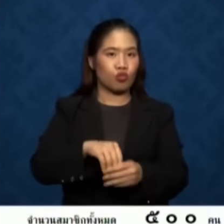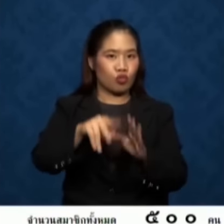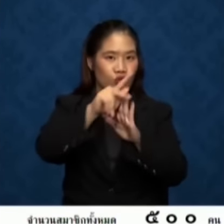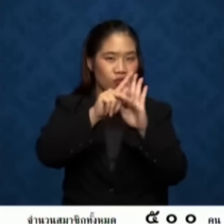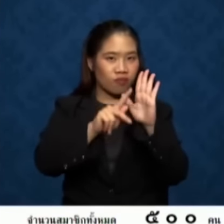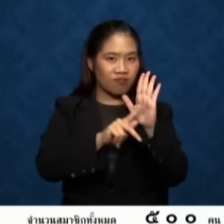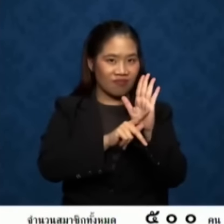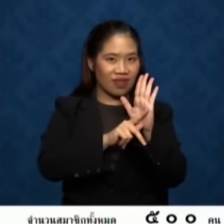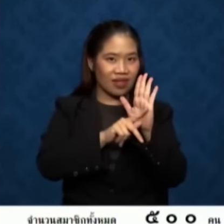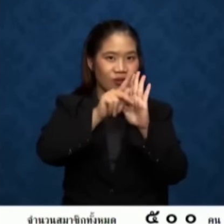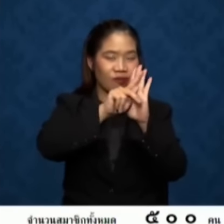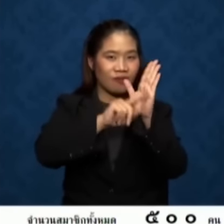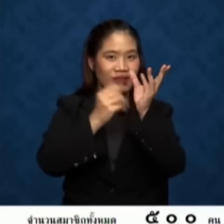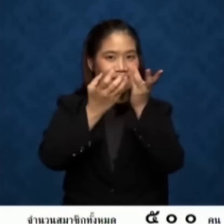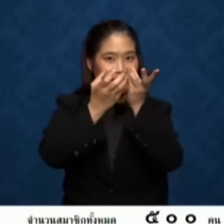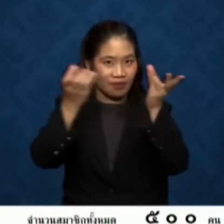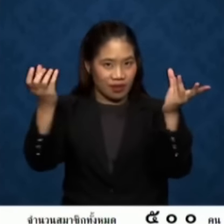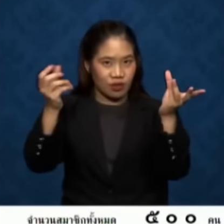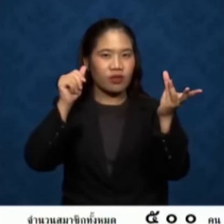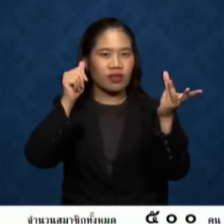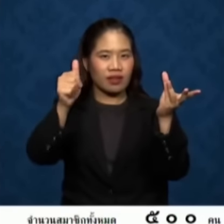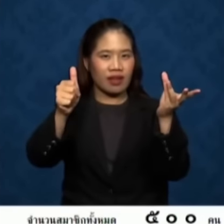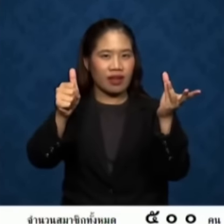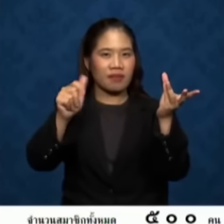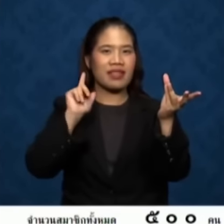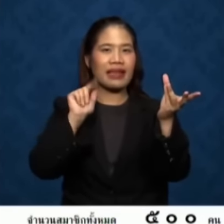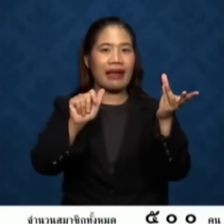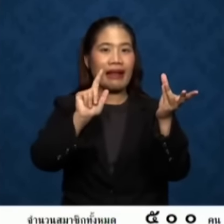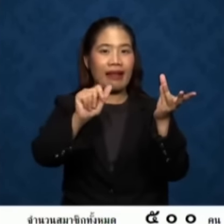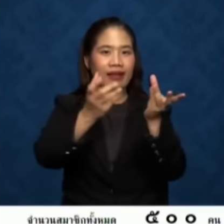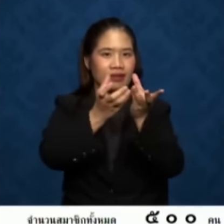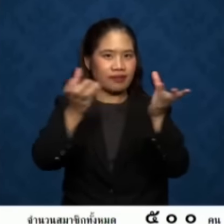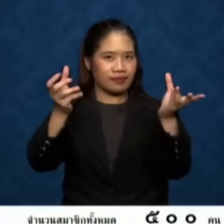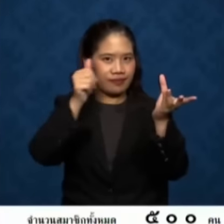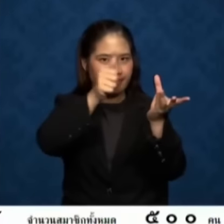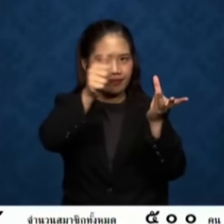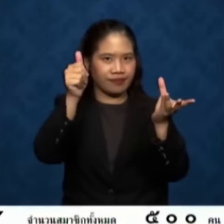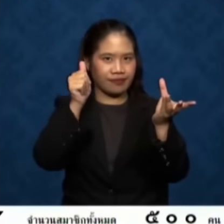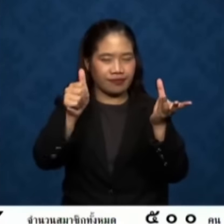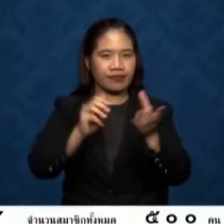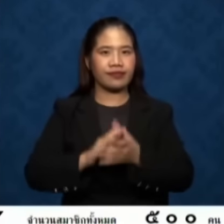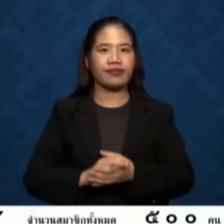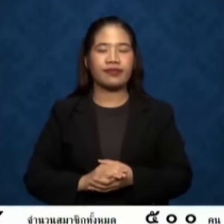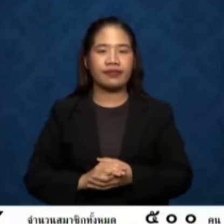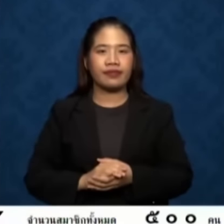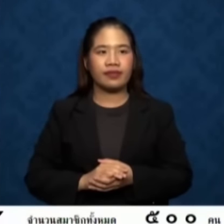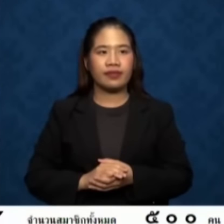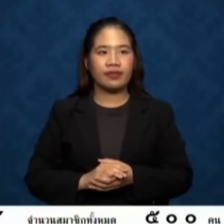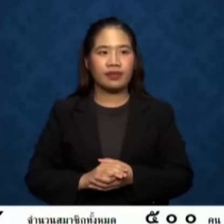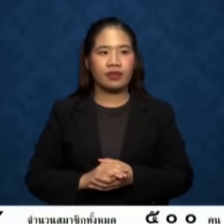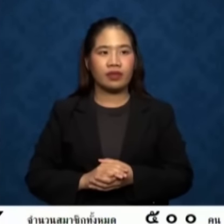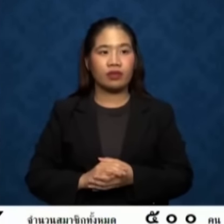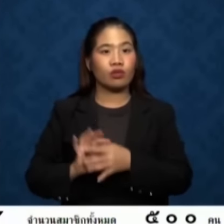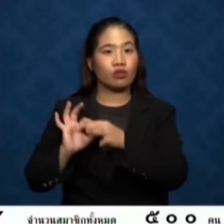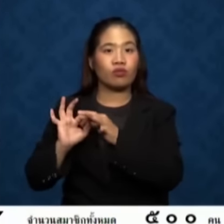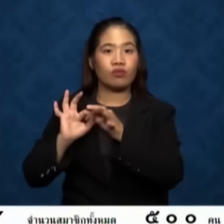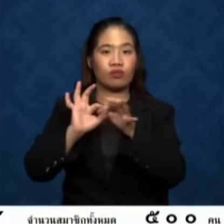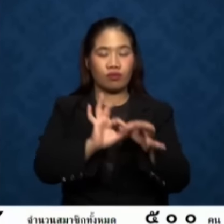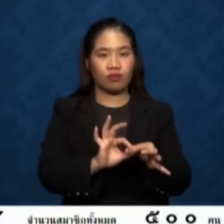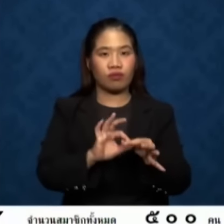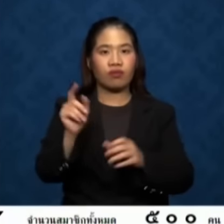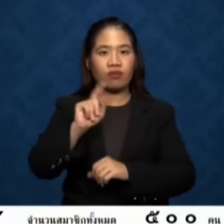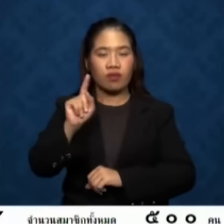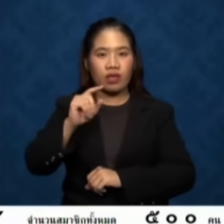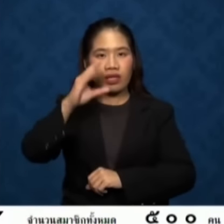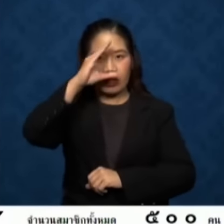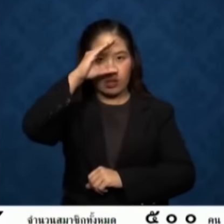รัฐธรรมนูญกฎหมายและหลักนิติธรรมนะแล้วก็สอดคล้องกับที่ท่านช